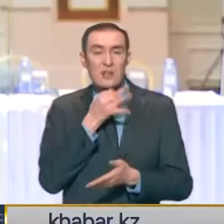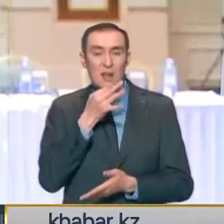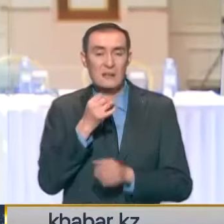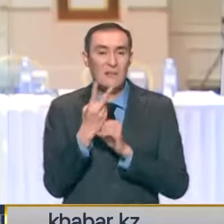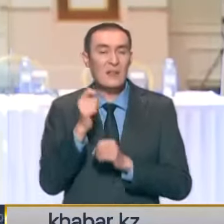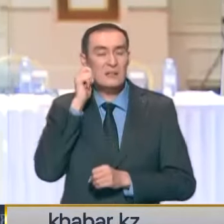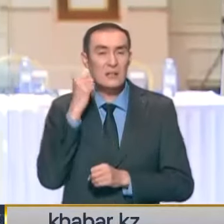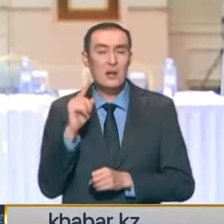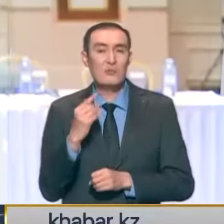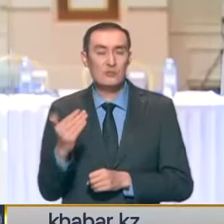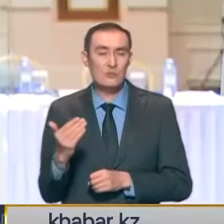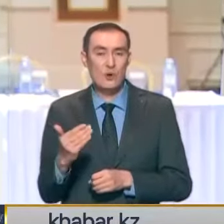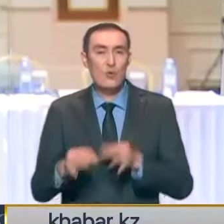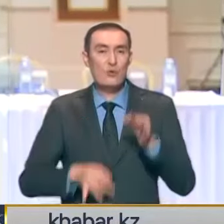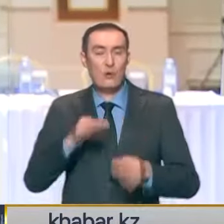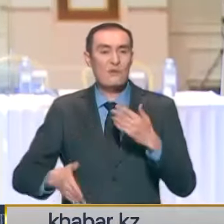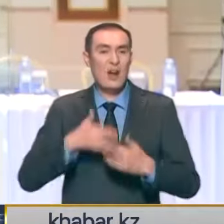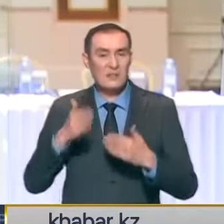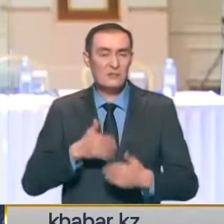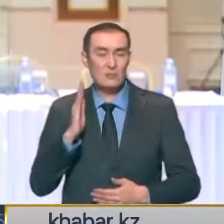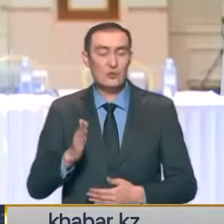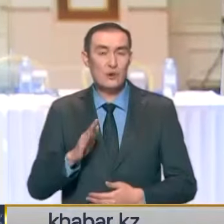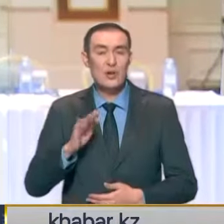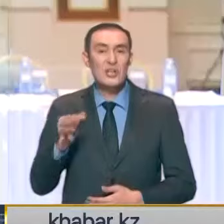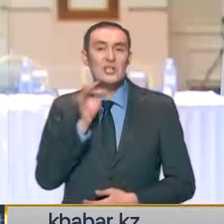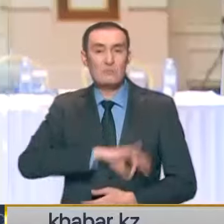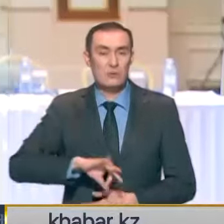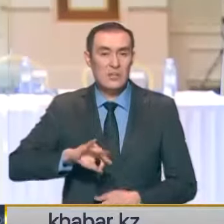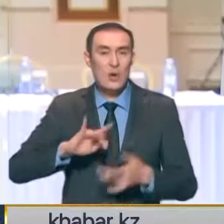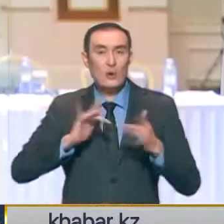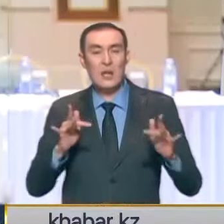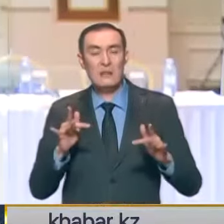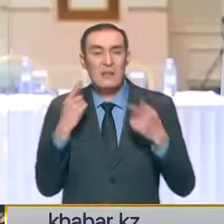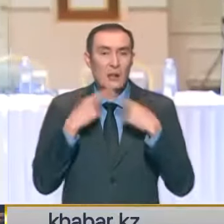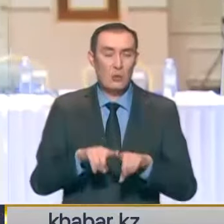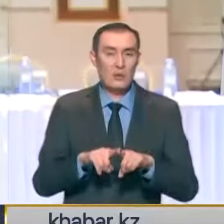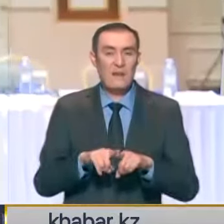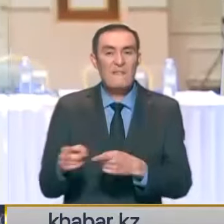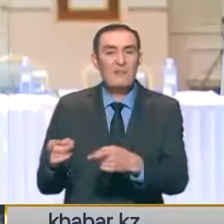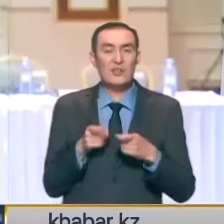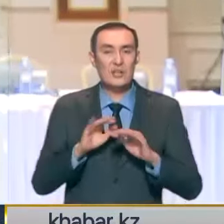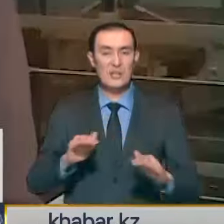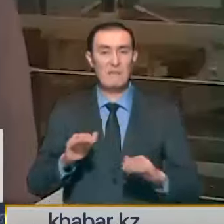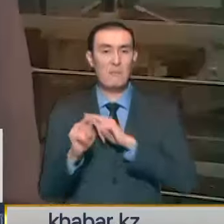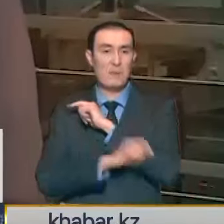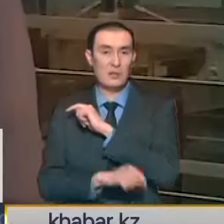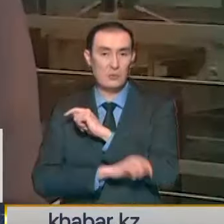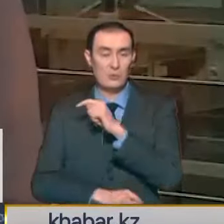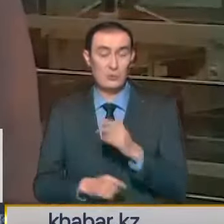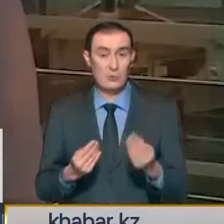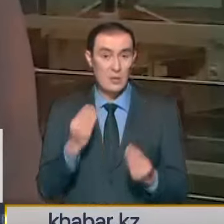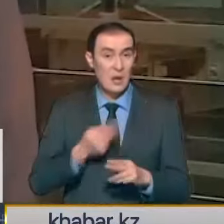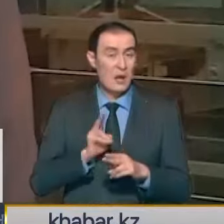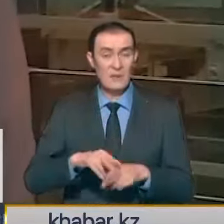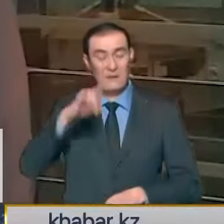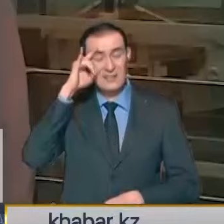12 лет. Почему мы усилили уголовную ответственность? Потому что стали использоваться вот такие онлайн-технологии для вовлечения детей в проституцию. Несмотря на то,